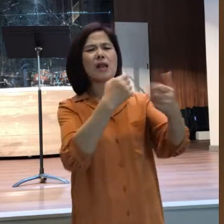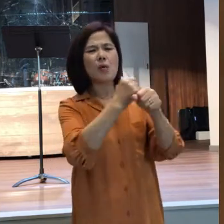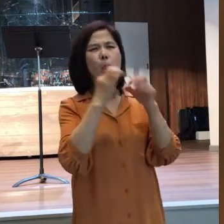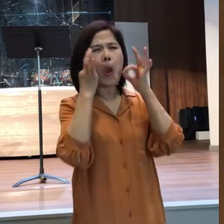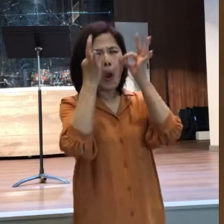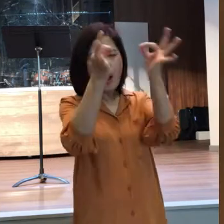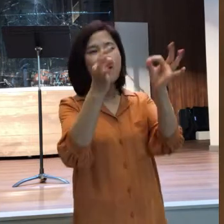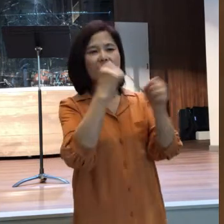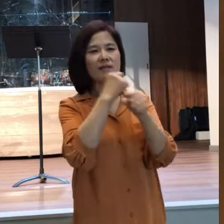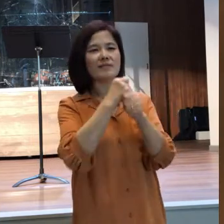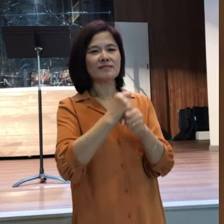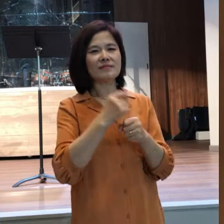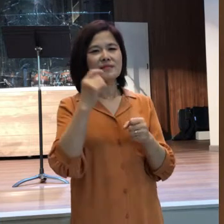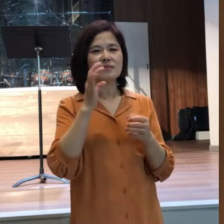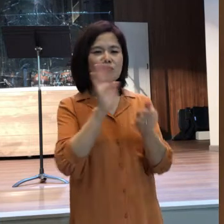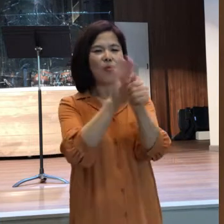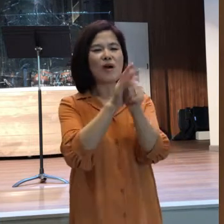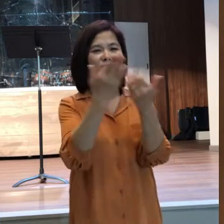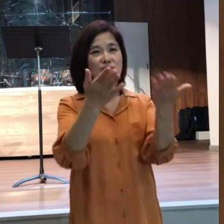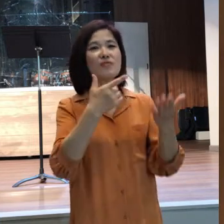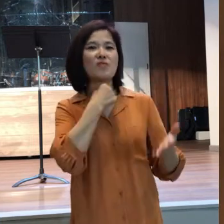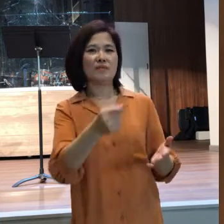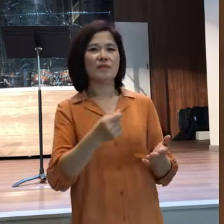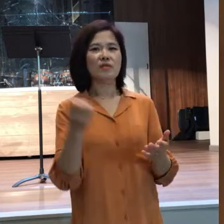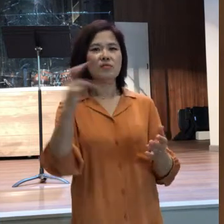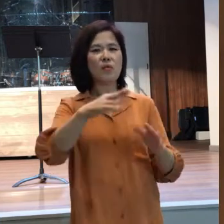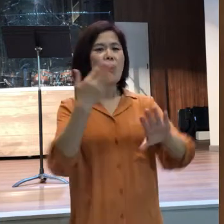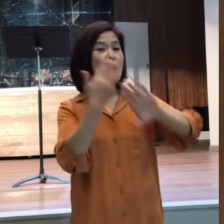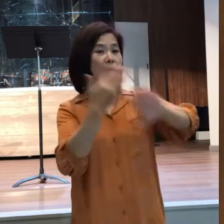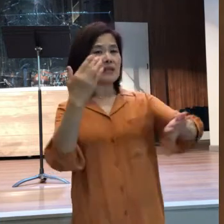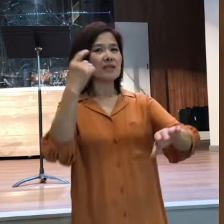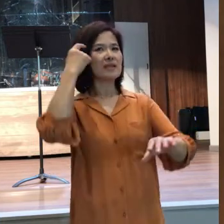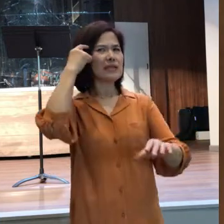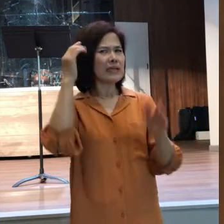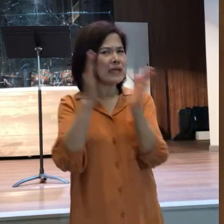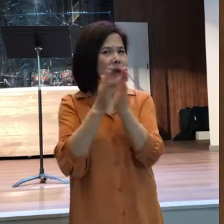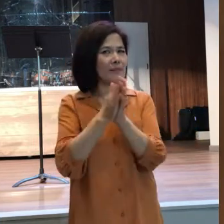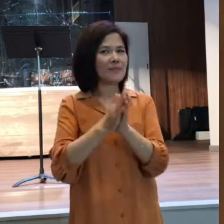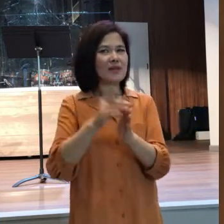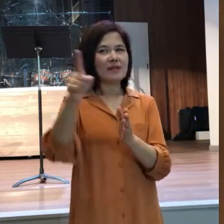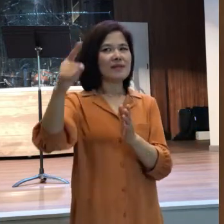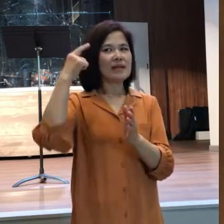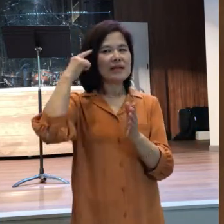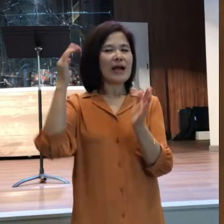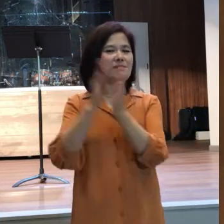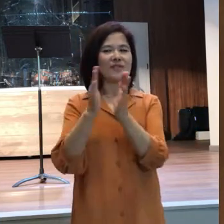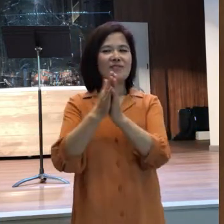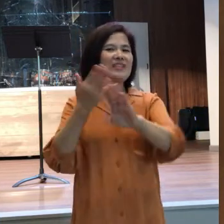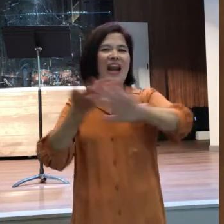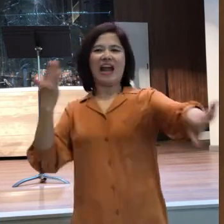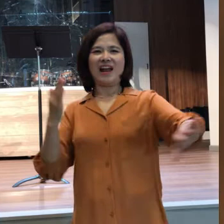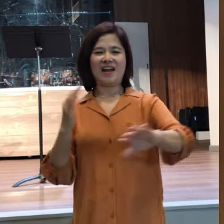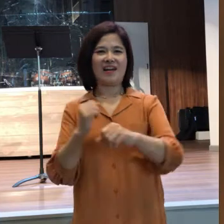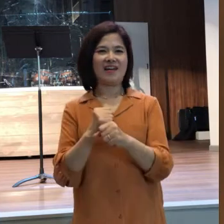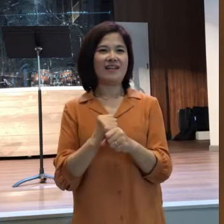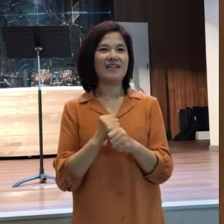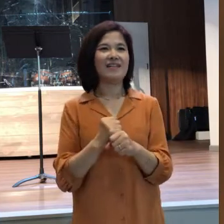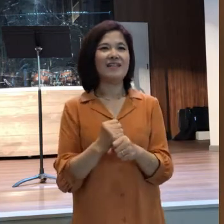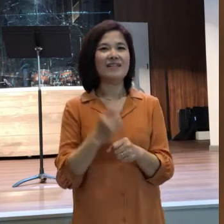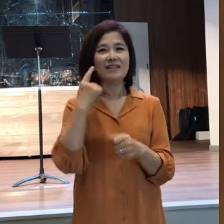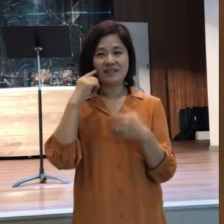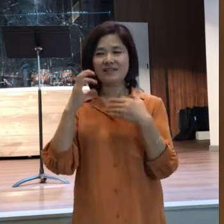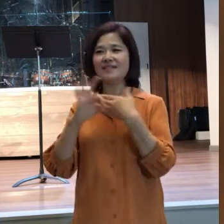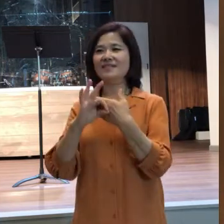거예요. 애를 쓰는 거예요. 그 다음에 반감이 있어요. 그 사람 감정하고 전혀 다른 반응을 나타내는 거죠. 자,